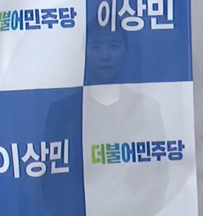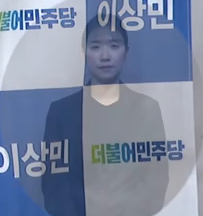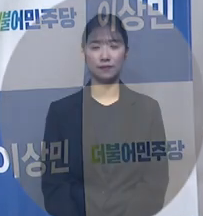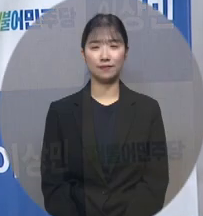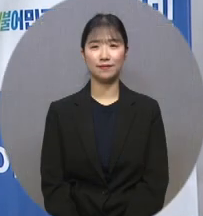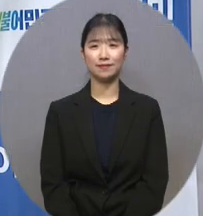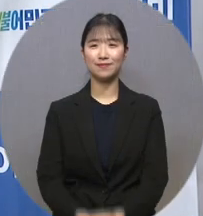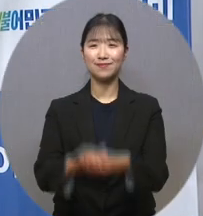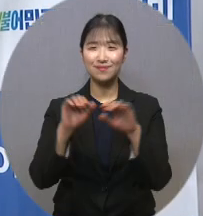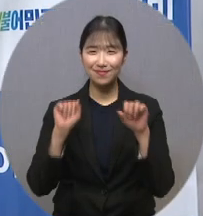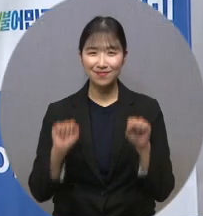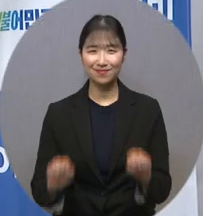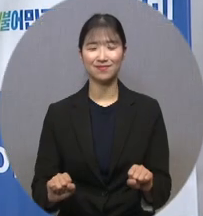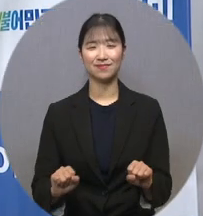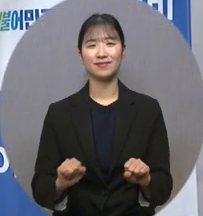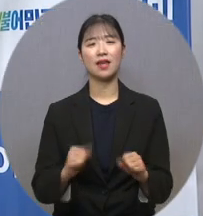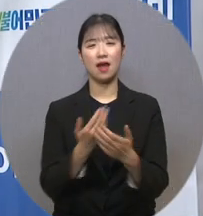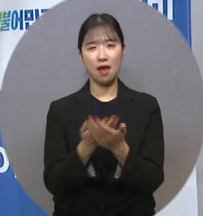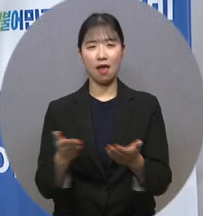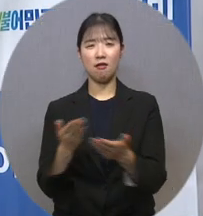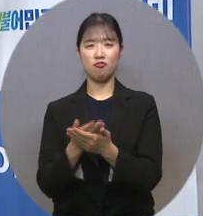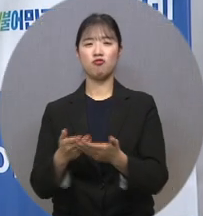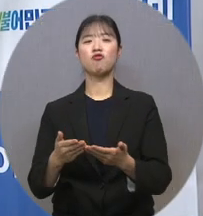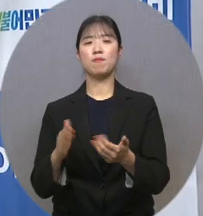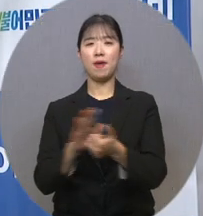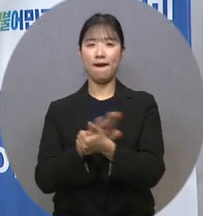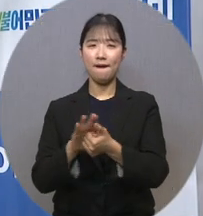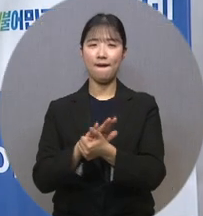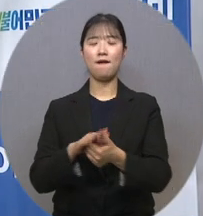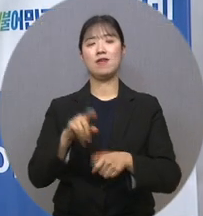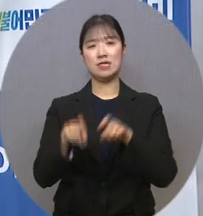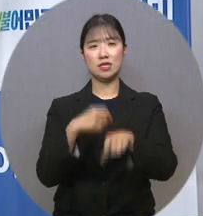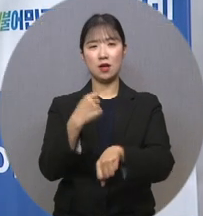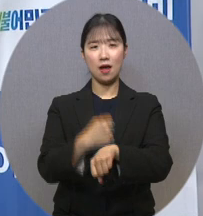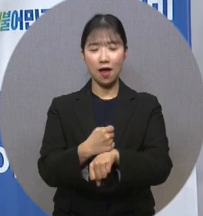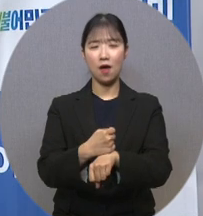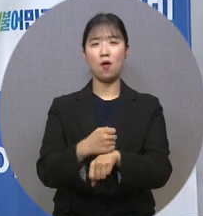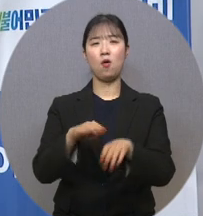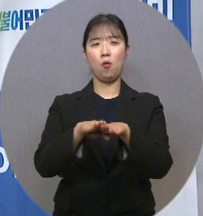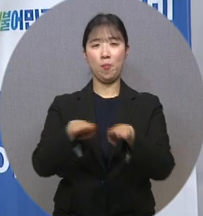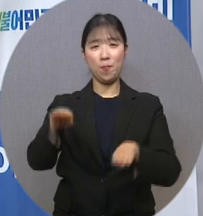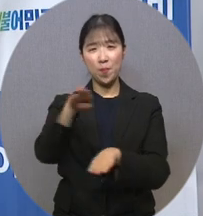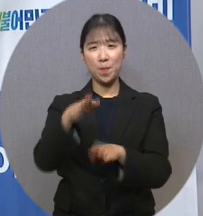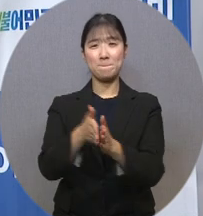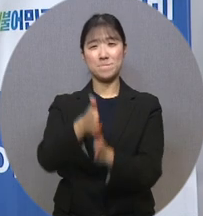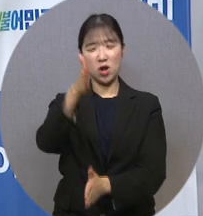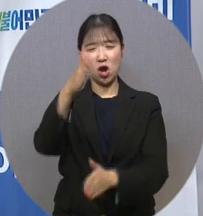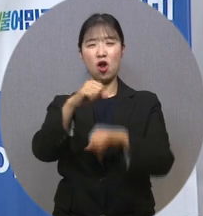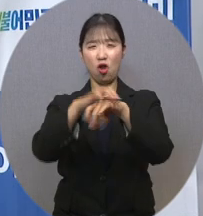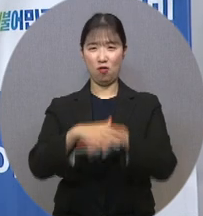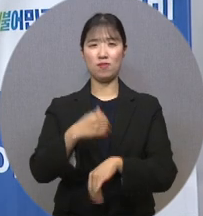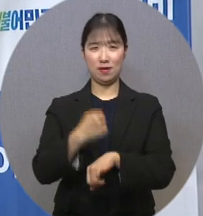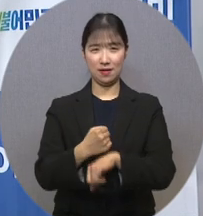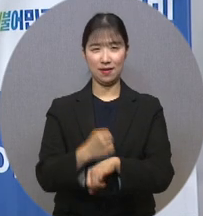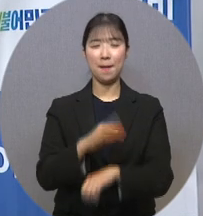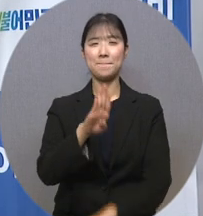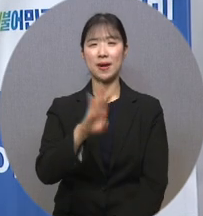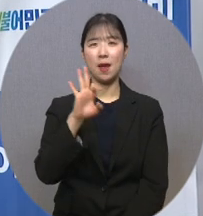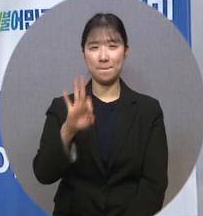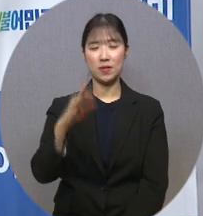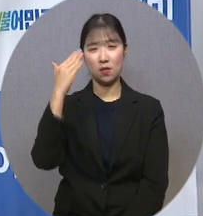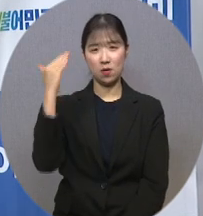시청자 여러분 안녕하십니까? 나눔과 배려를 실천하고 계층 간 벽을 허무는 프로그램 배리어프리 코리아 진행을 맡은